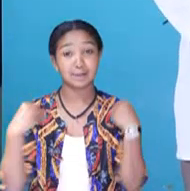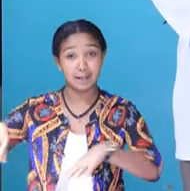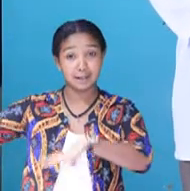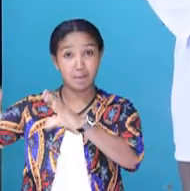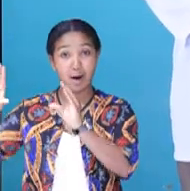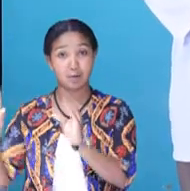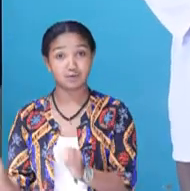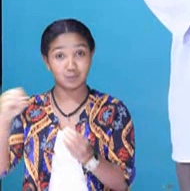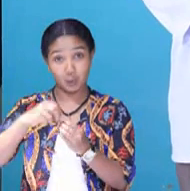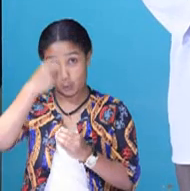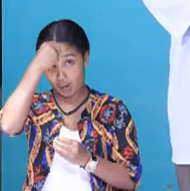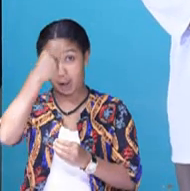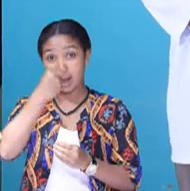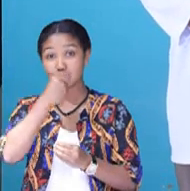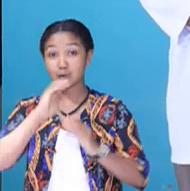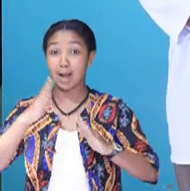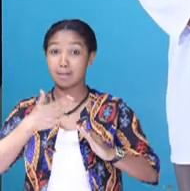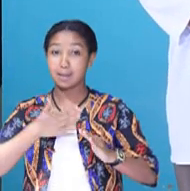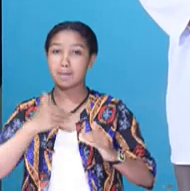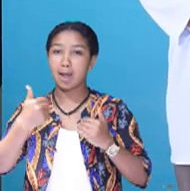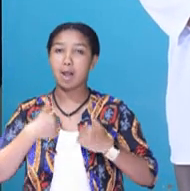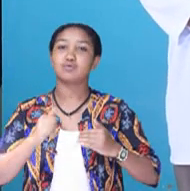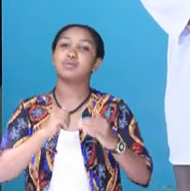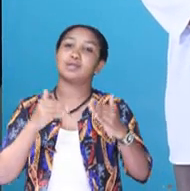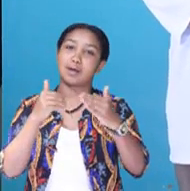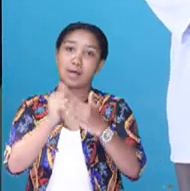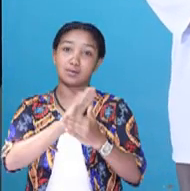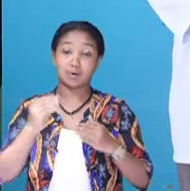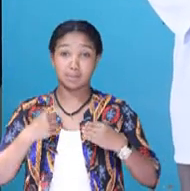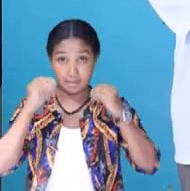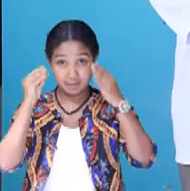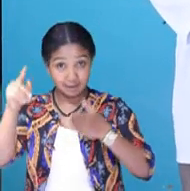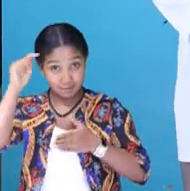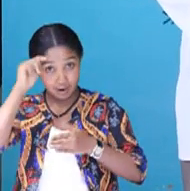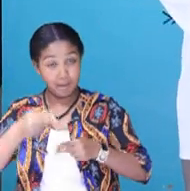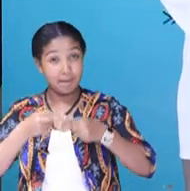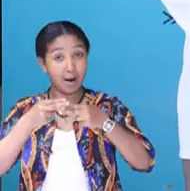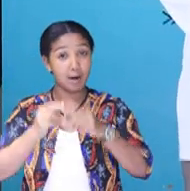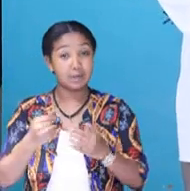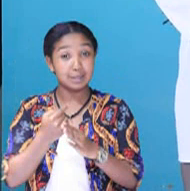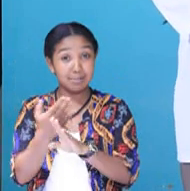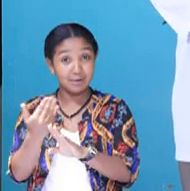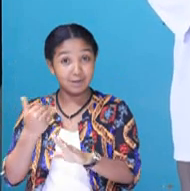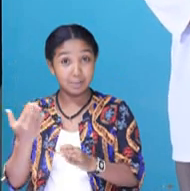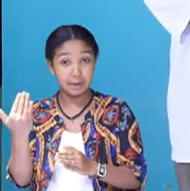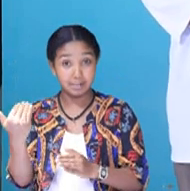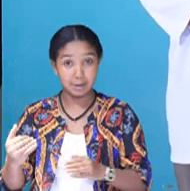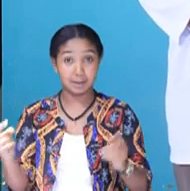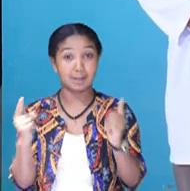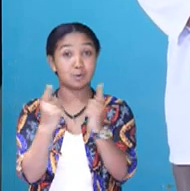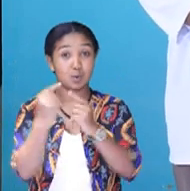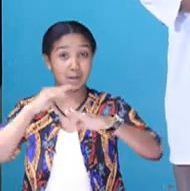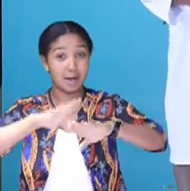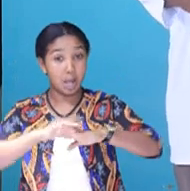ይስጥልኝ ተማሪዎች እንዲሁም ወላጆች ሰላምታዬ በያላችሁበት ይድረሳችሁ። እኔ መምህር ተፈራ እባላለሁ። እንግዲህ ከዚህ በፊት በነበረን